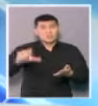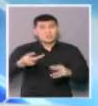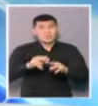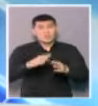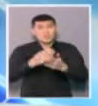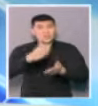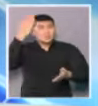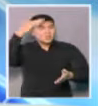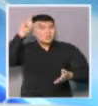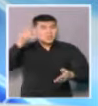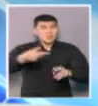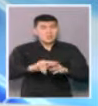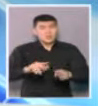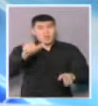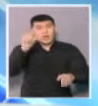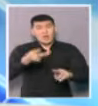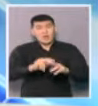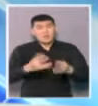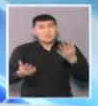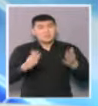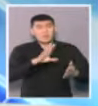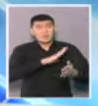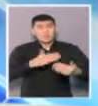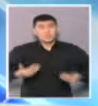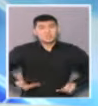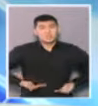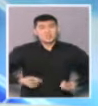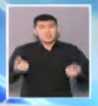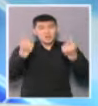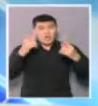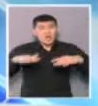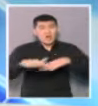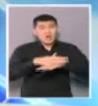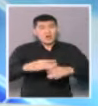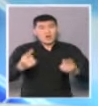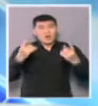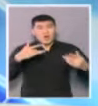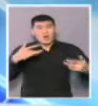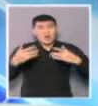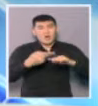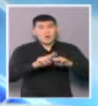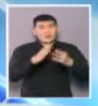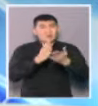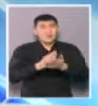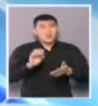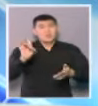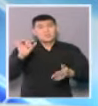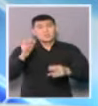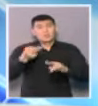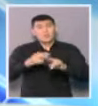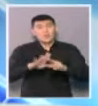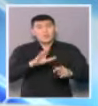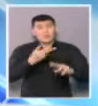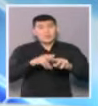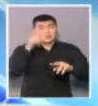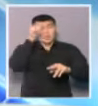своим талантом во благо людей. Если бы был жив народный артист Казахстана, кавалер ордена Парасат Рыспай Габдиев, то в